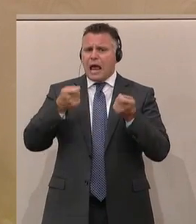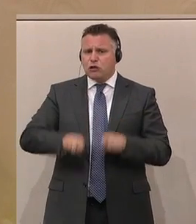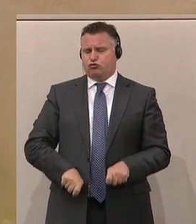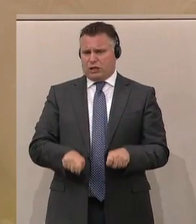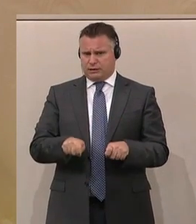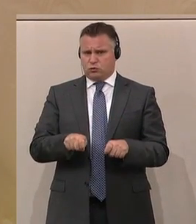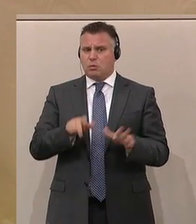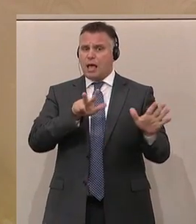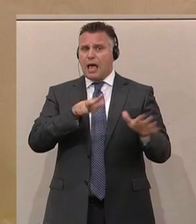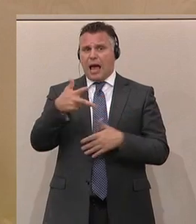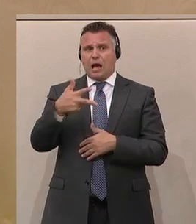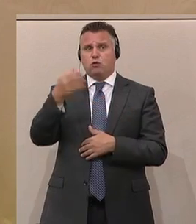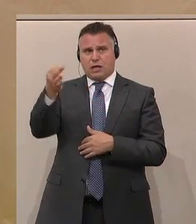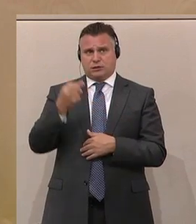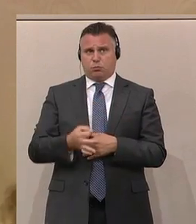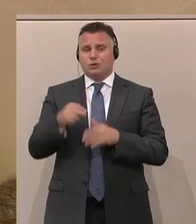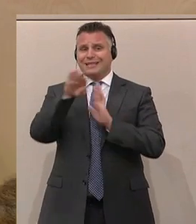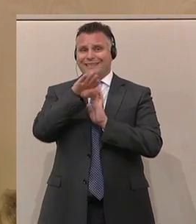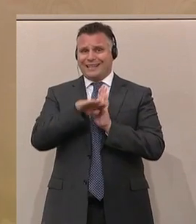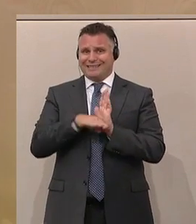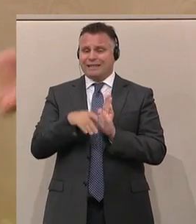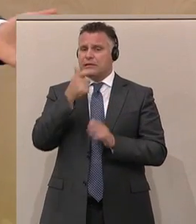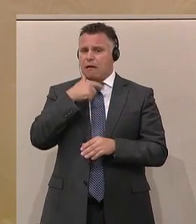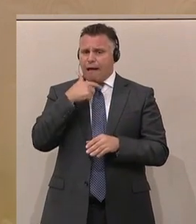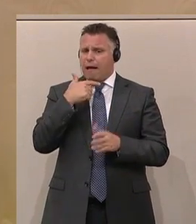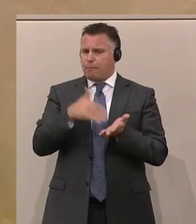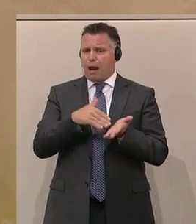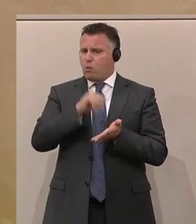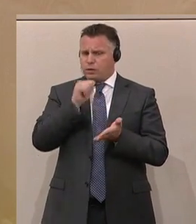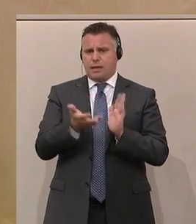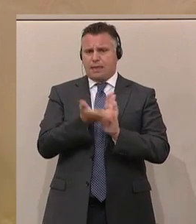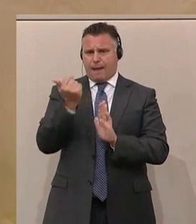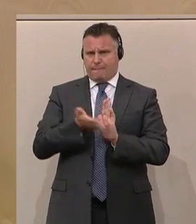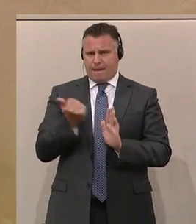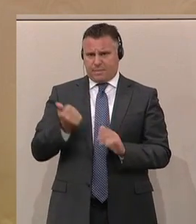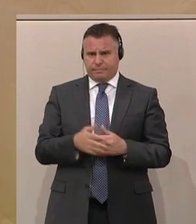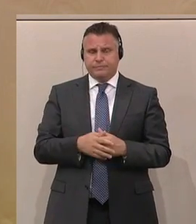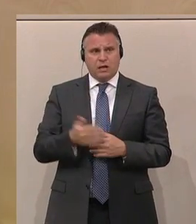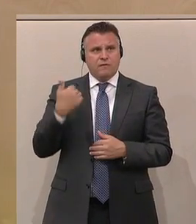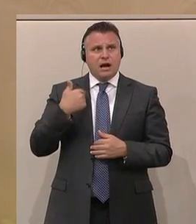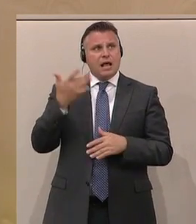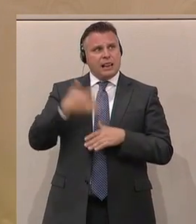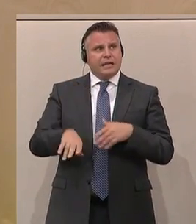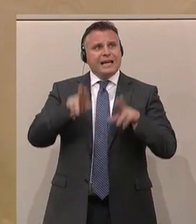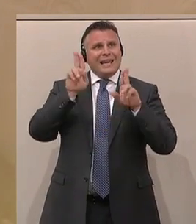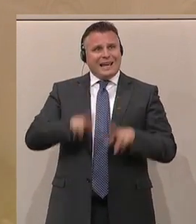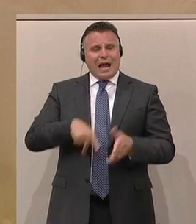sowie 38% der Gesetze. Und es ist ja schon angesprochen worden, die letzte Rechtsbereinigung im